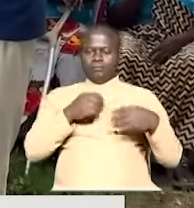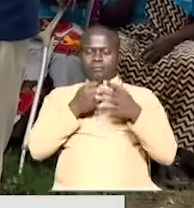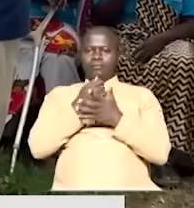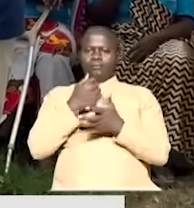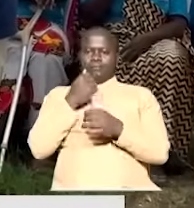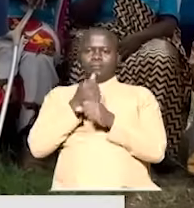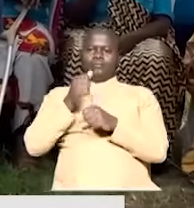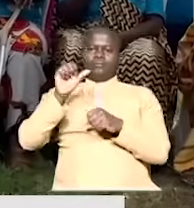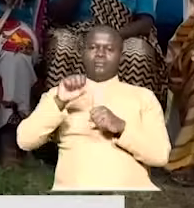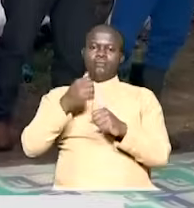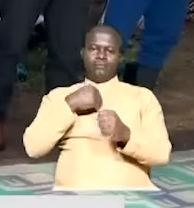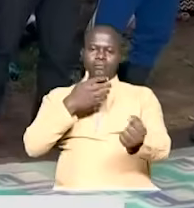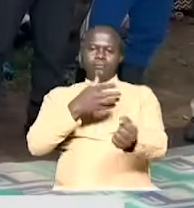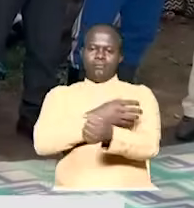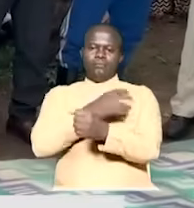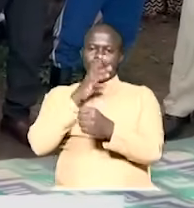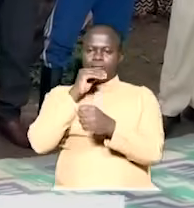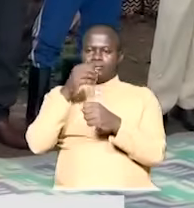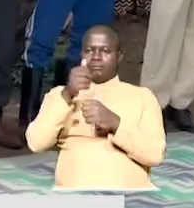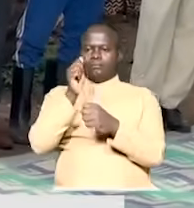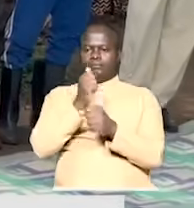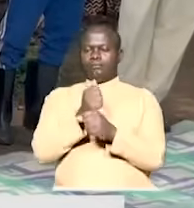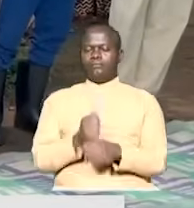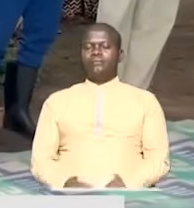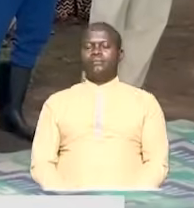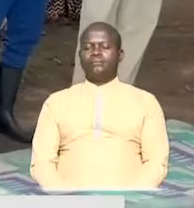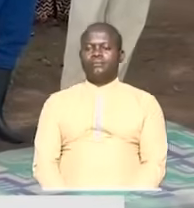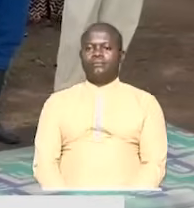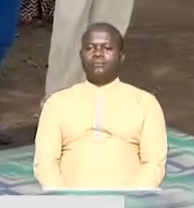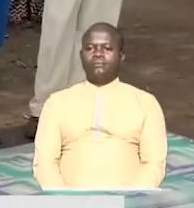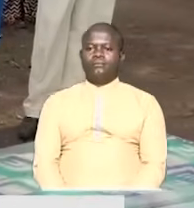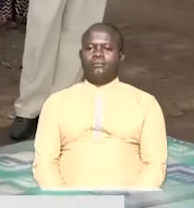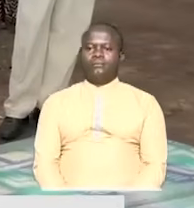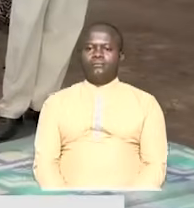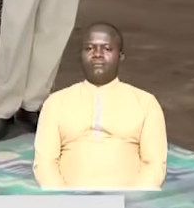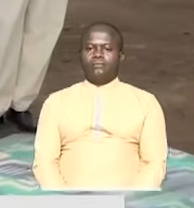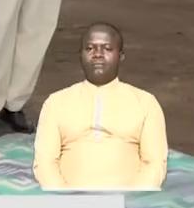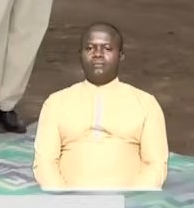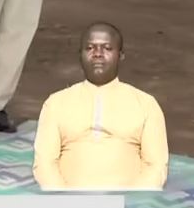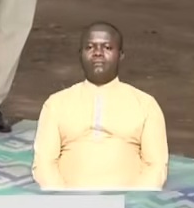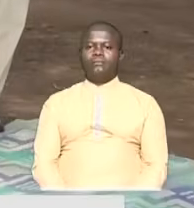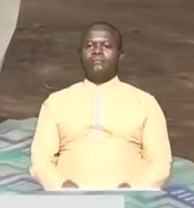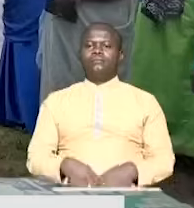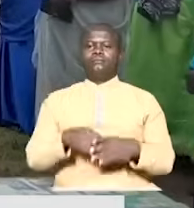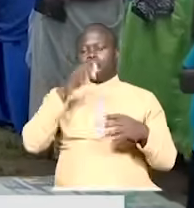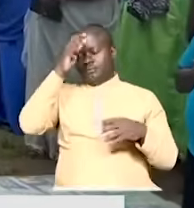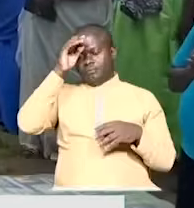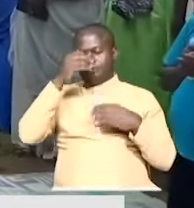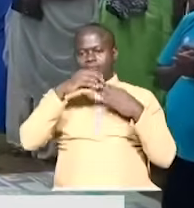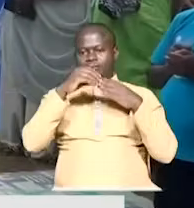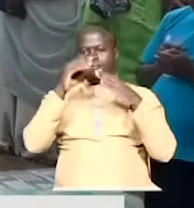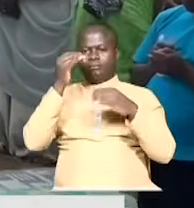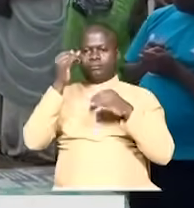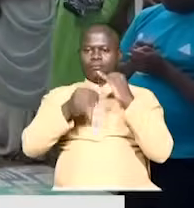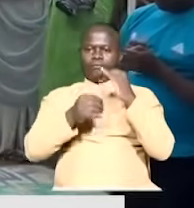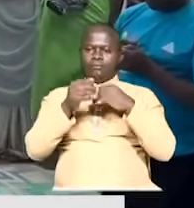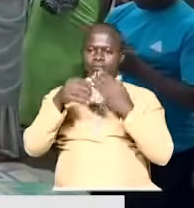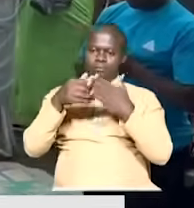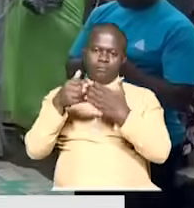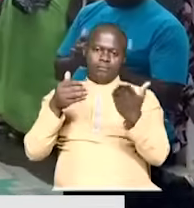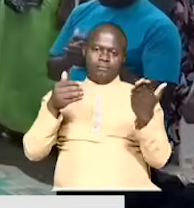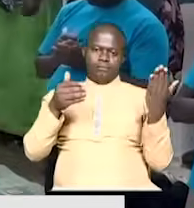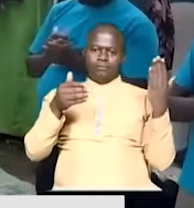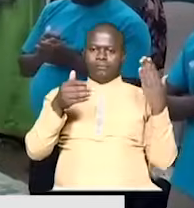bagira imbaraga zo kuvuga ibyo bakoze bagabwiye bite bugasabwa ibyabo data ari ubiyoboye gusoza izi nyigisho zisa na